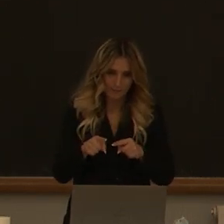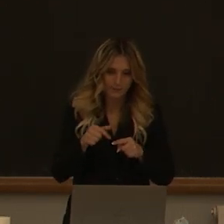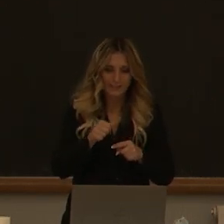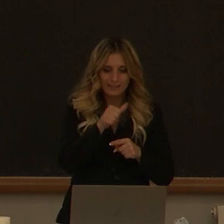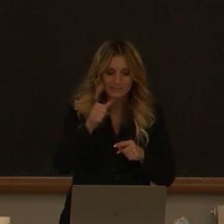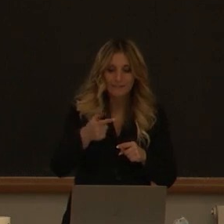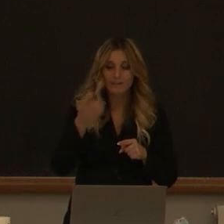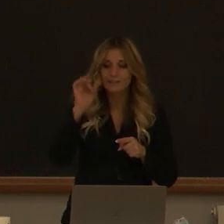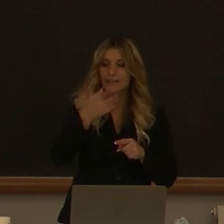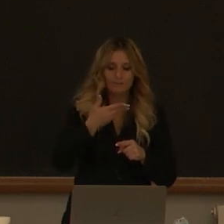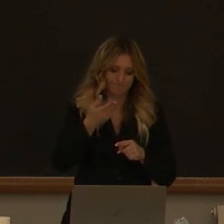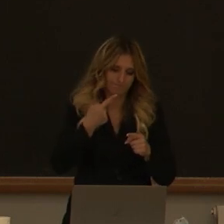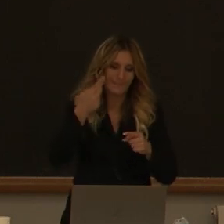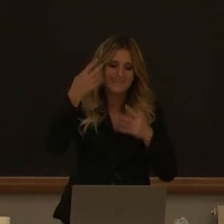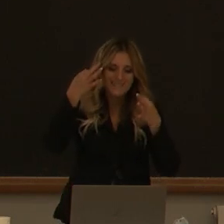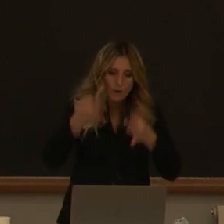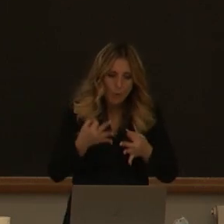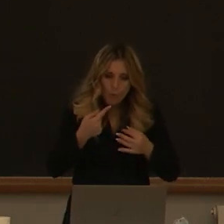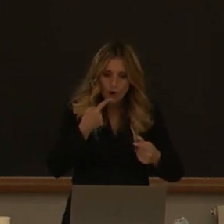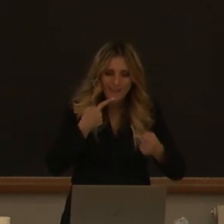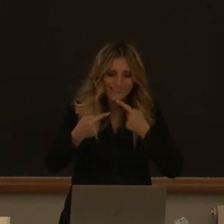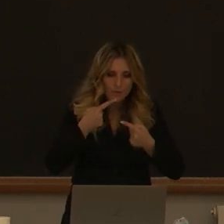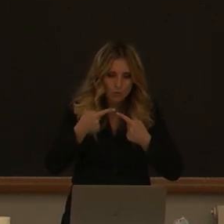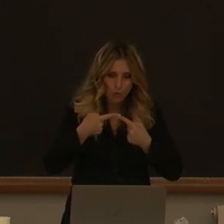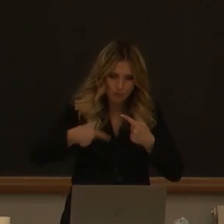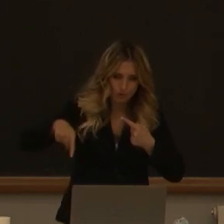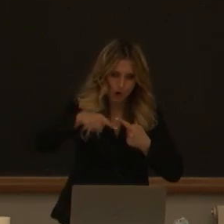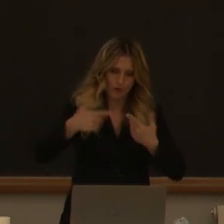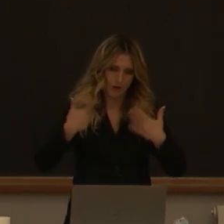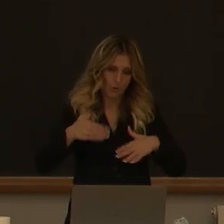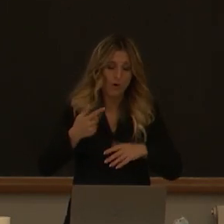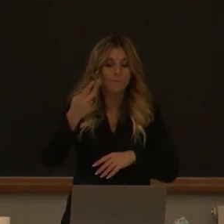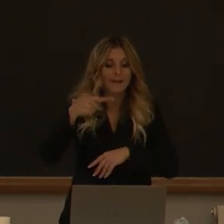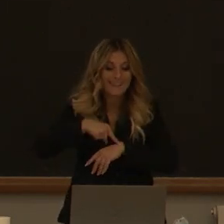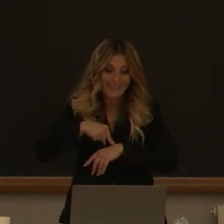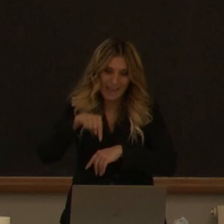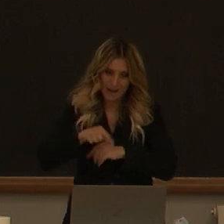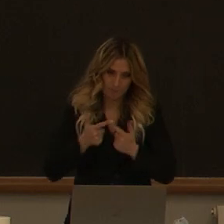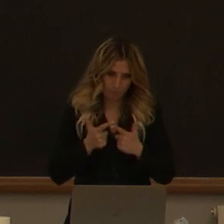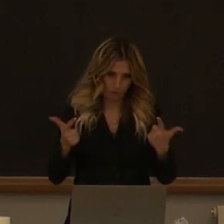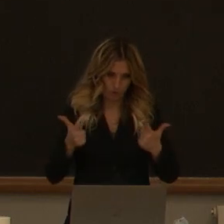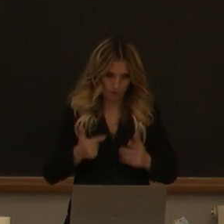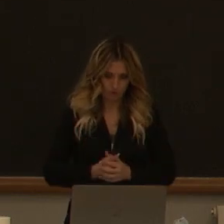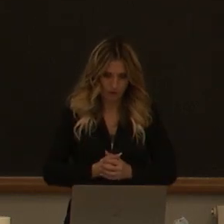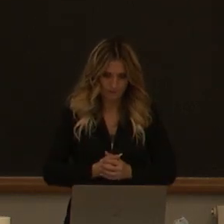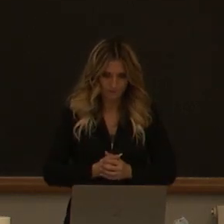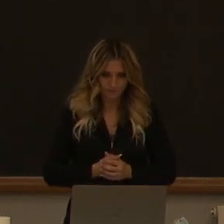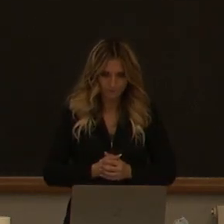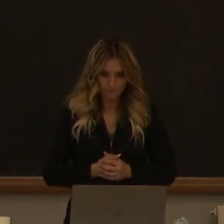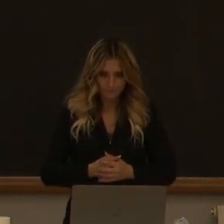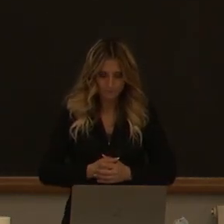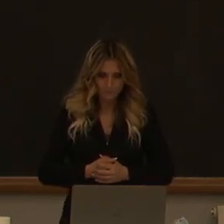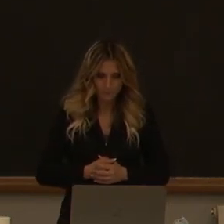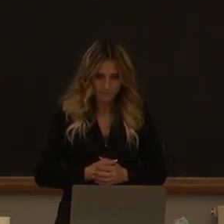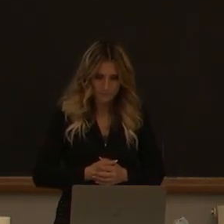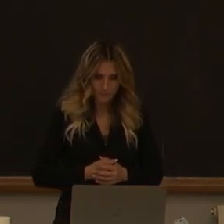parte di discussione molto ampia in cui il tempo che ho a disposizione, diciamo, non mi permette di andare oltre. La cosa